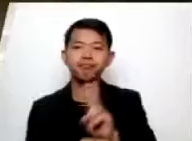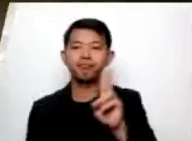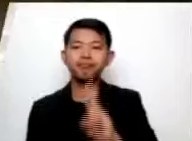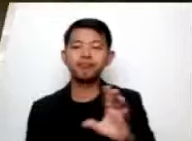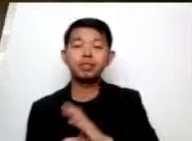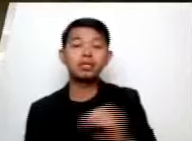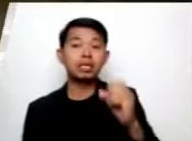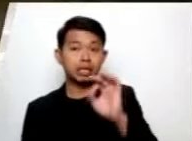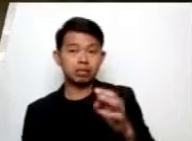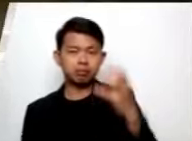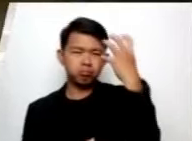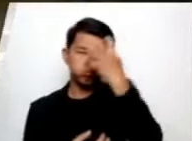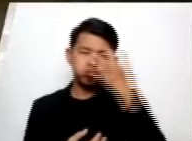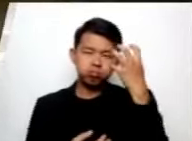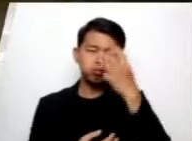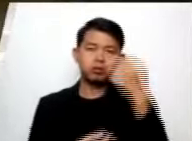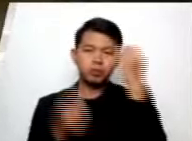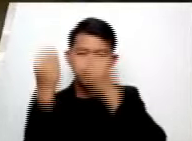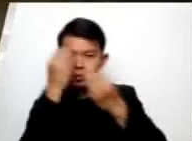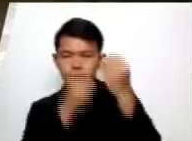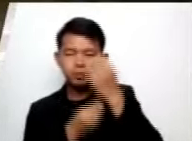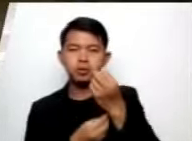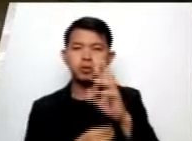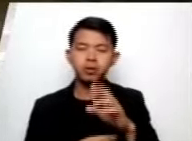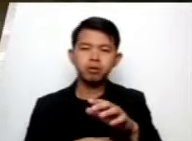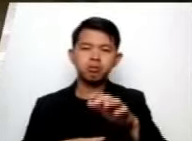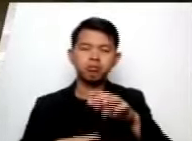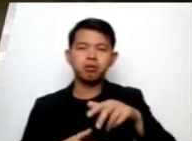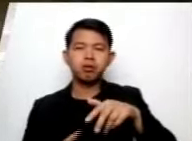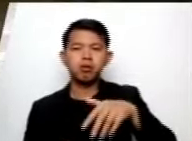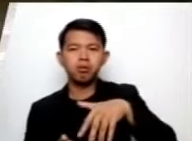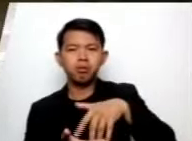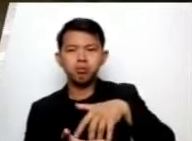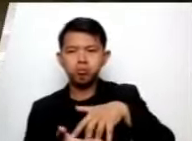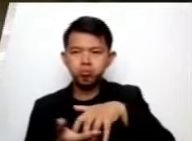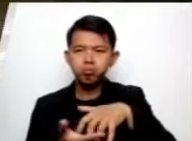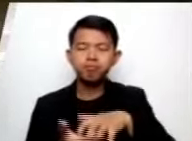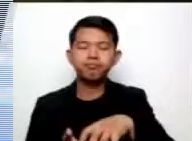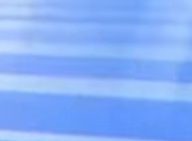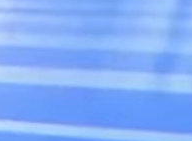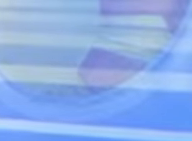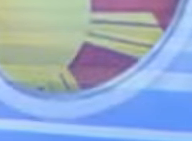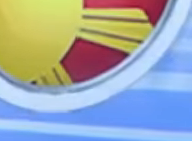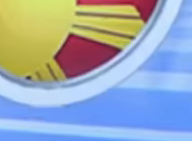paglabo ng paningin o pagkawala ng balanse, agad magpatingin sa doktor.